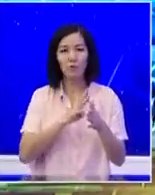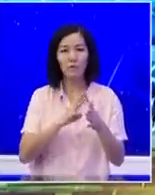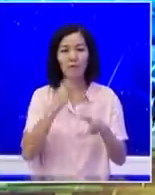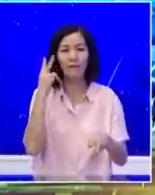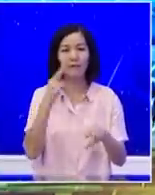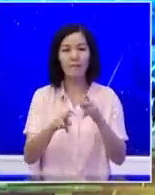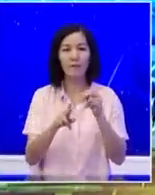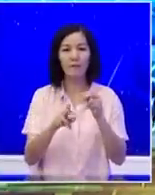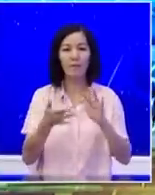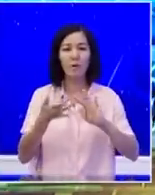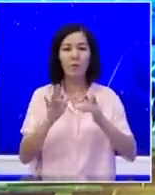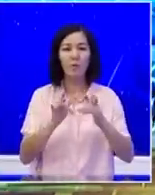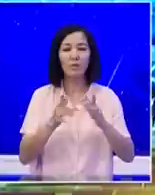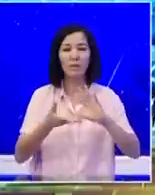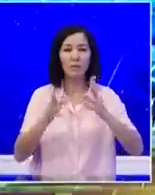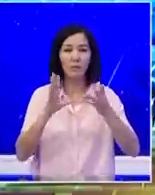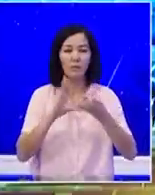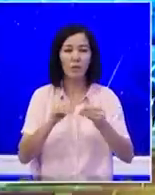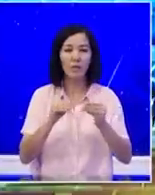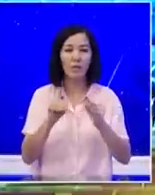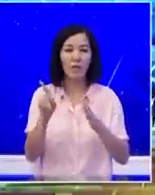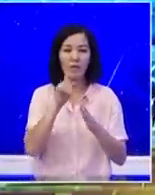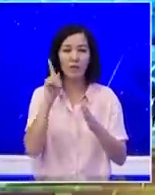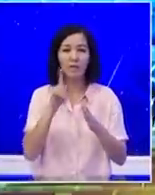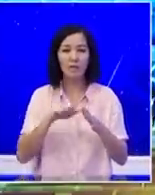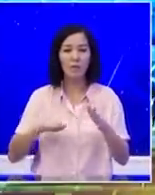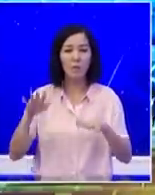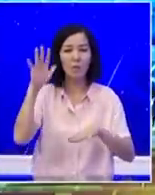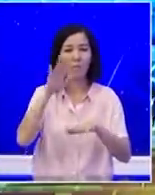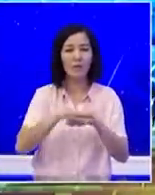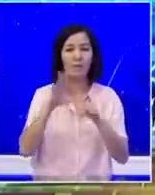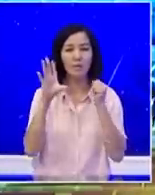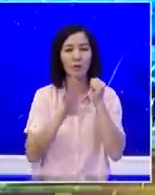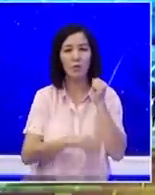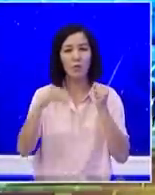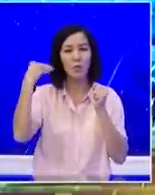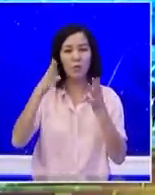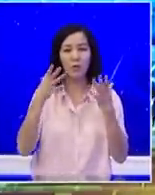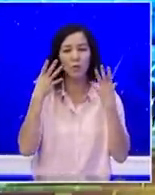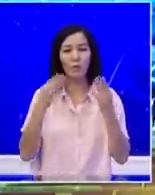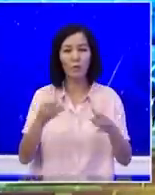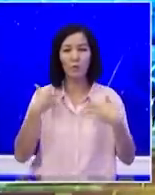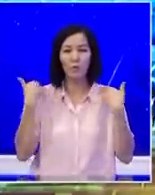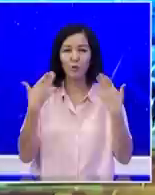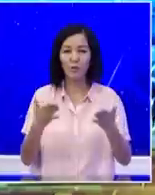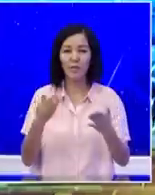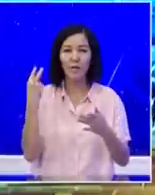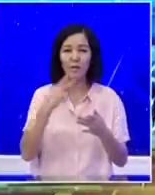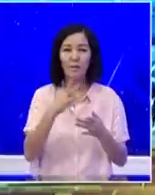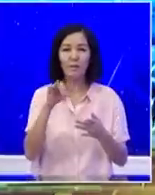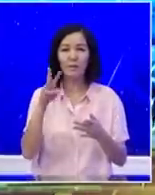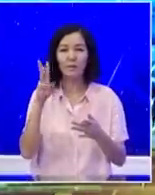соңғысын онлайн жүйемен түйіндеген жеткіншектерді өңір басшысы соңғы қоңырау күнімен құттықтады. Ерекше форматтағы 25